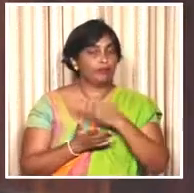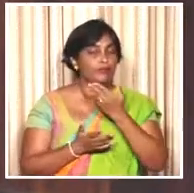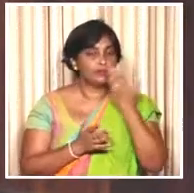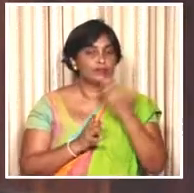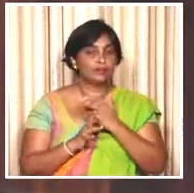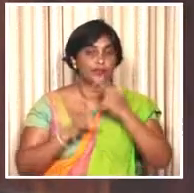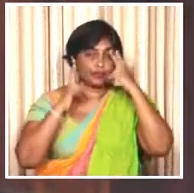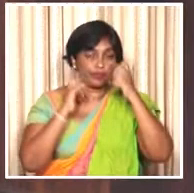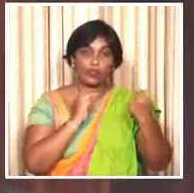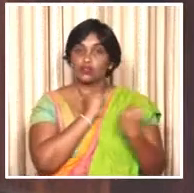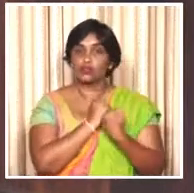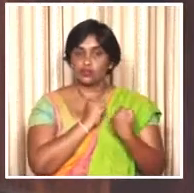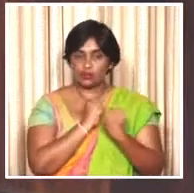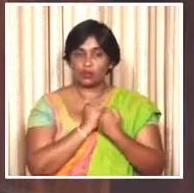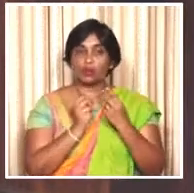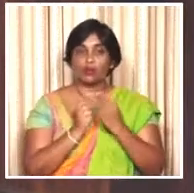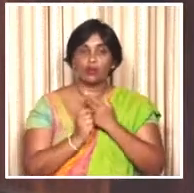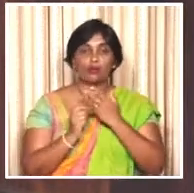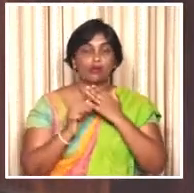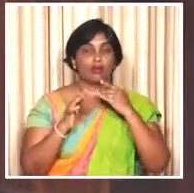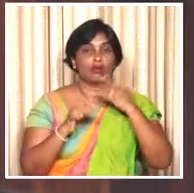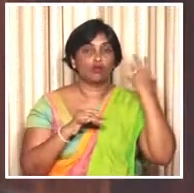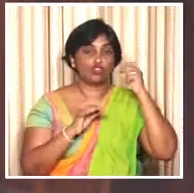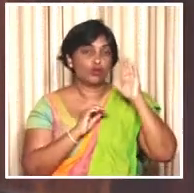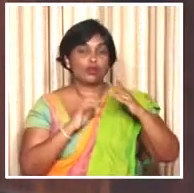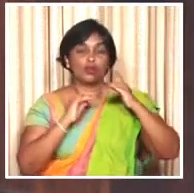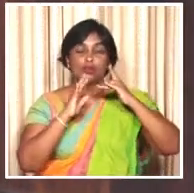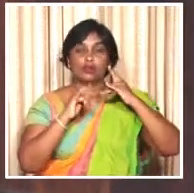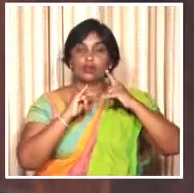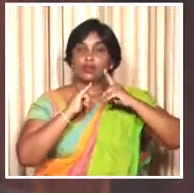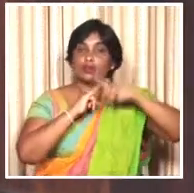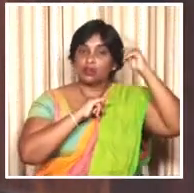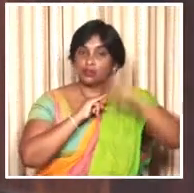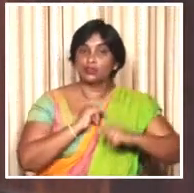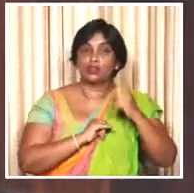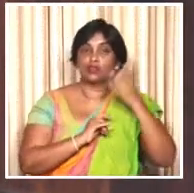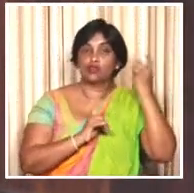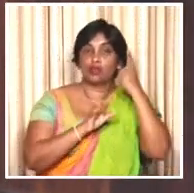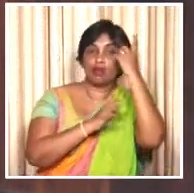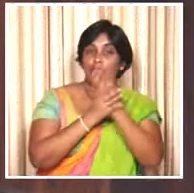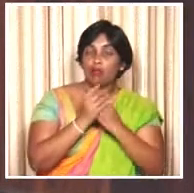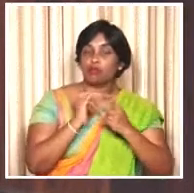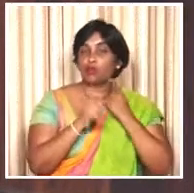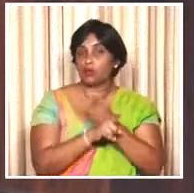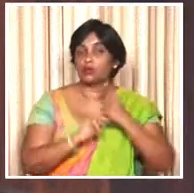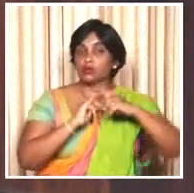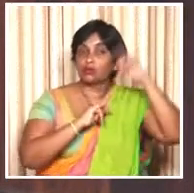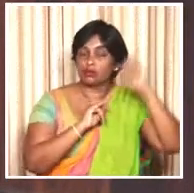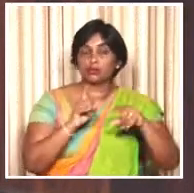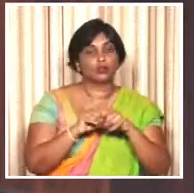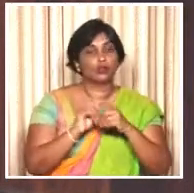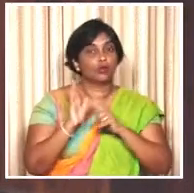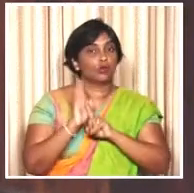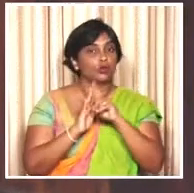වෙනවා මැදිපෙරදිග දිග ආධාරවලින් වහාබි විශ්වවිද්‍යාලය එමෙ නැත්තම් ශරියා නීති උගන්නන විශ්වවිද්‍යාල පටන් ගන්න. ඒ වගේම තමයි උතුරේ